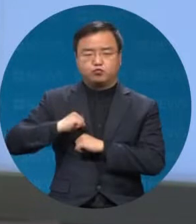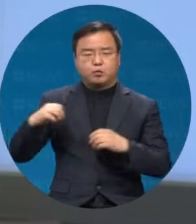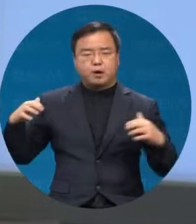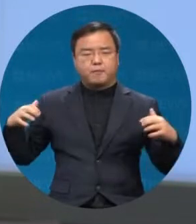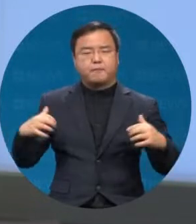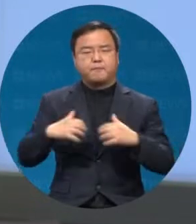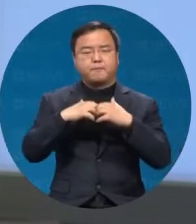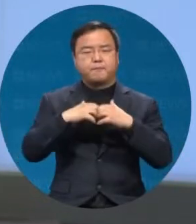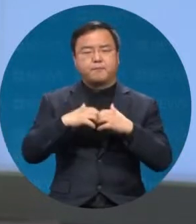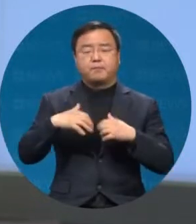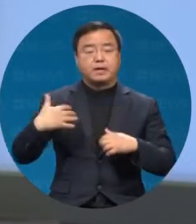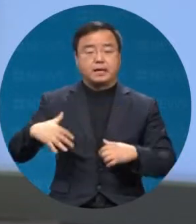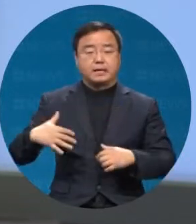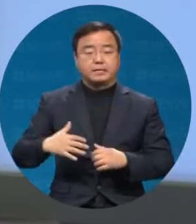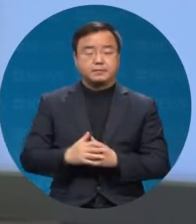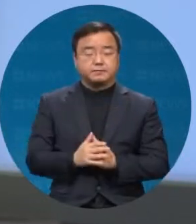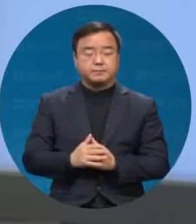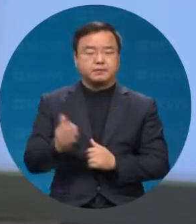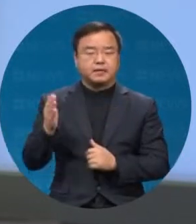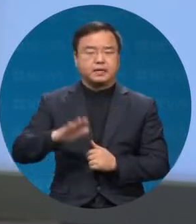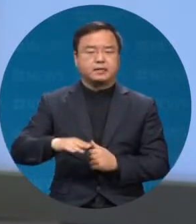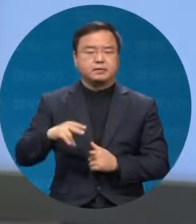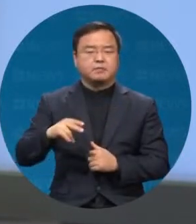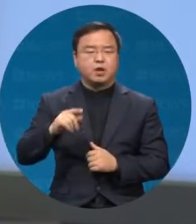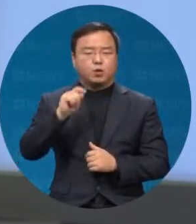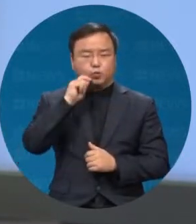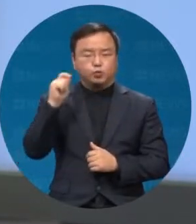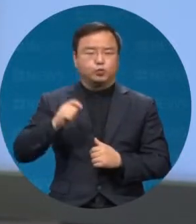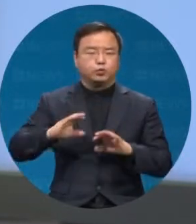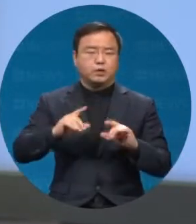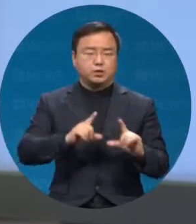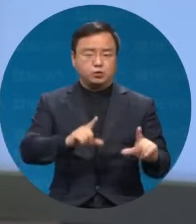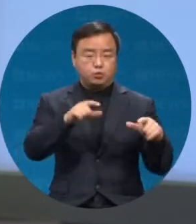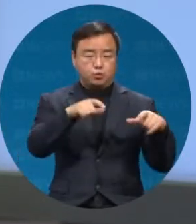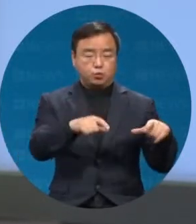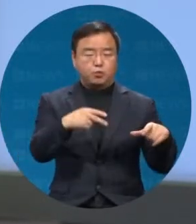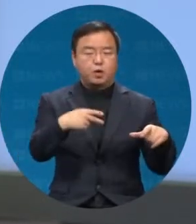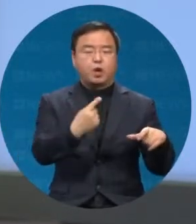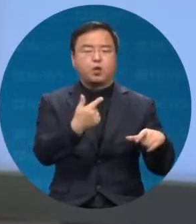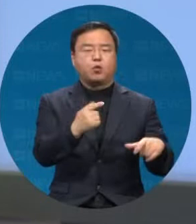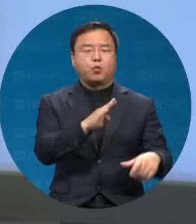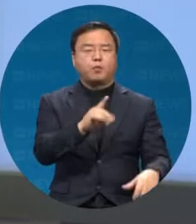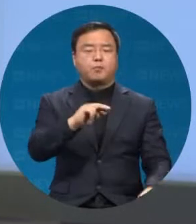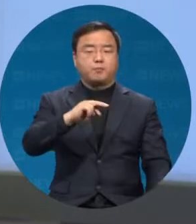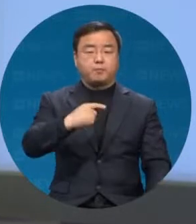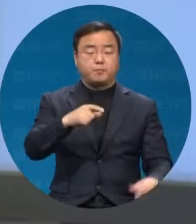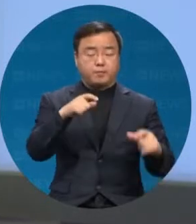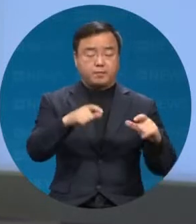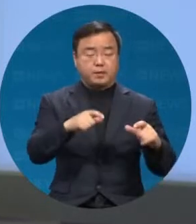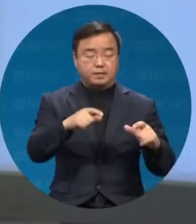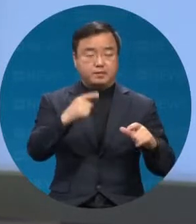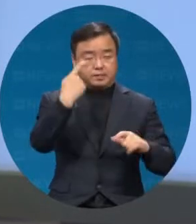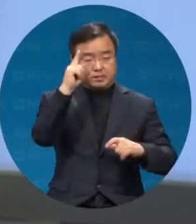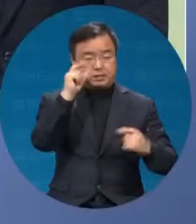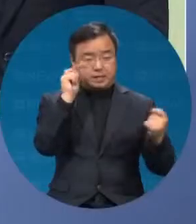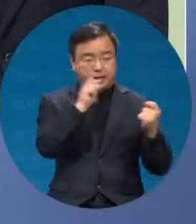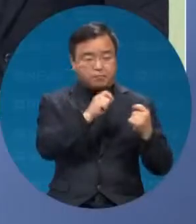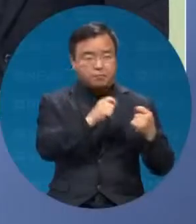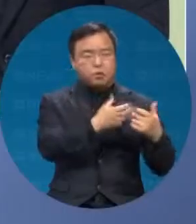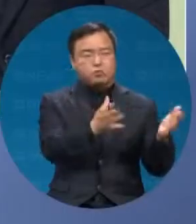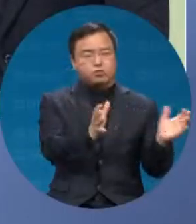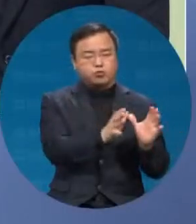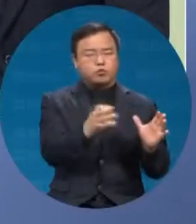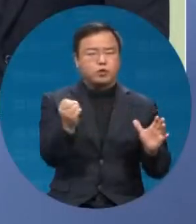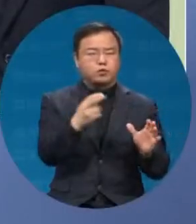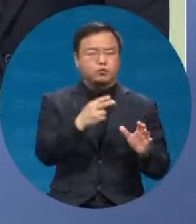않았음 이다예 하지만 돈 바스 지역에서 우크라이나 정부군과 칠러 성향 의 반군의 교전이 계속되면서 최소